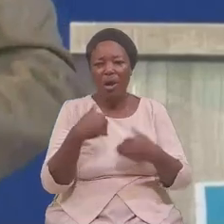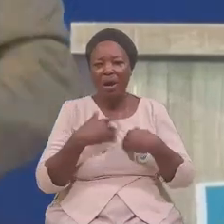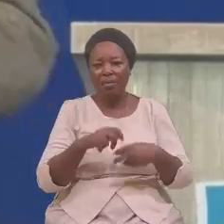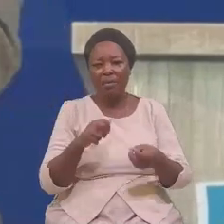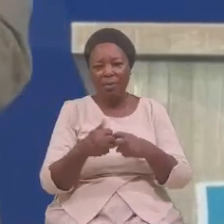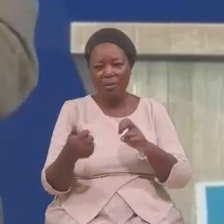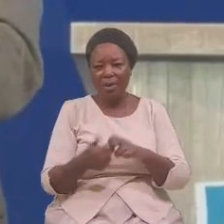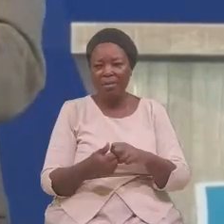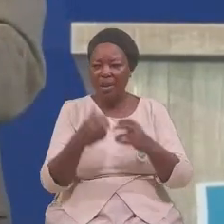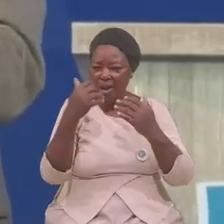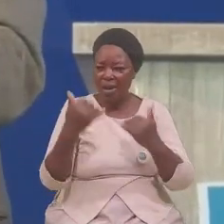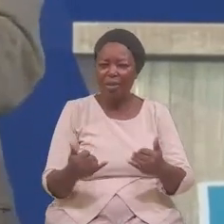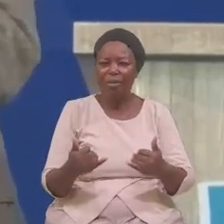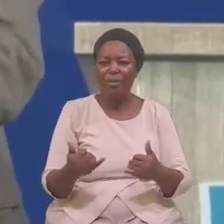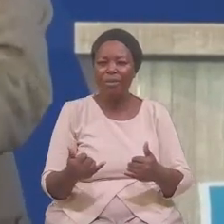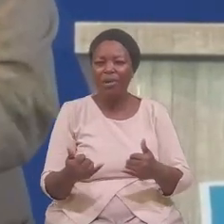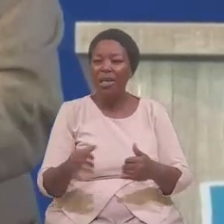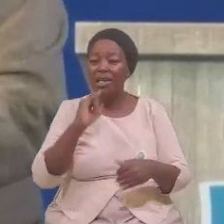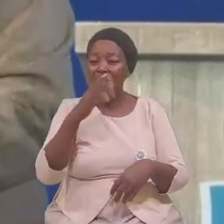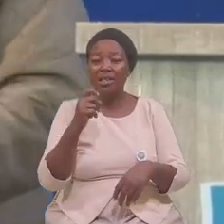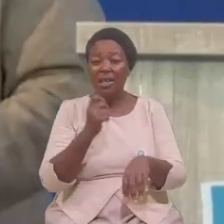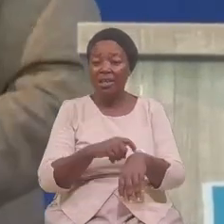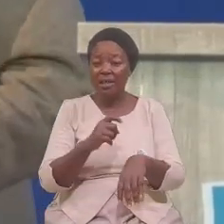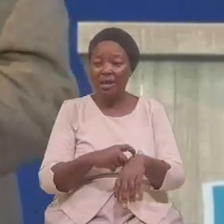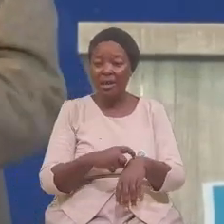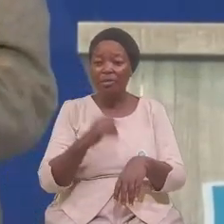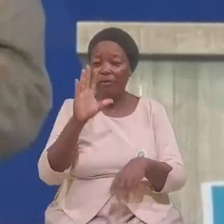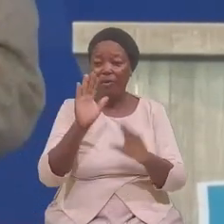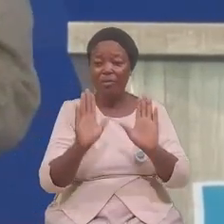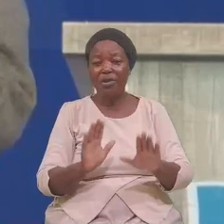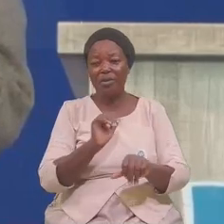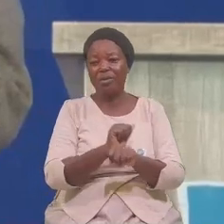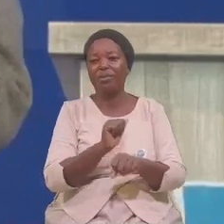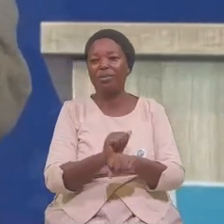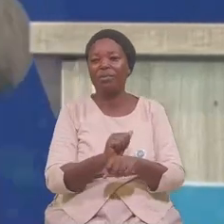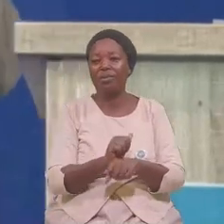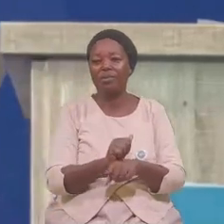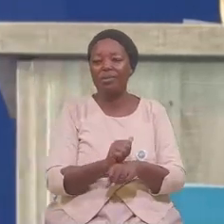problème maintenant. C'est le moment de votre miracle.